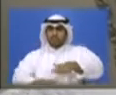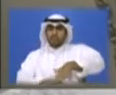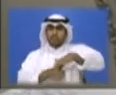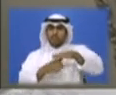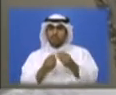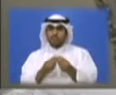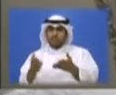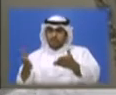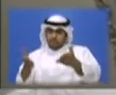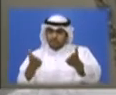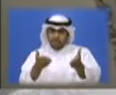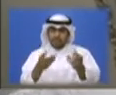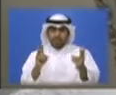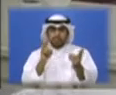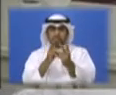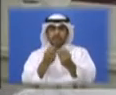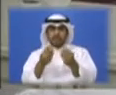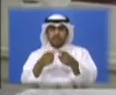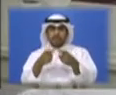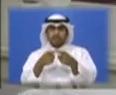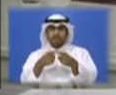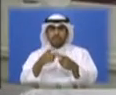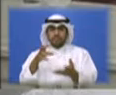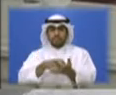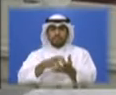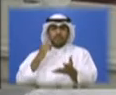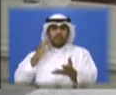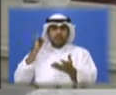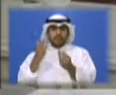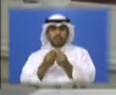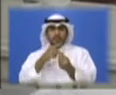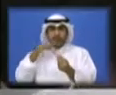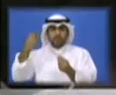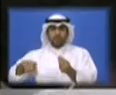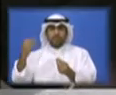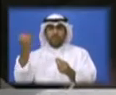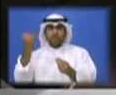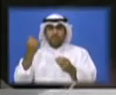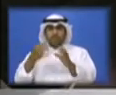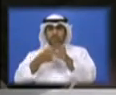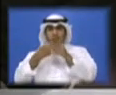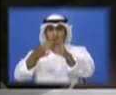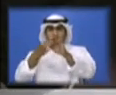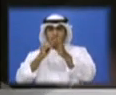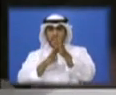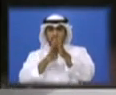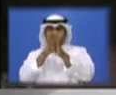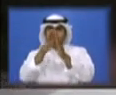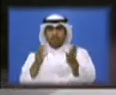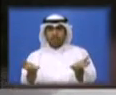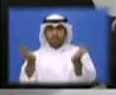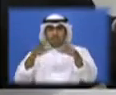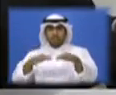مضي الجانبين العربي والروسي قدما في تطوير علاقاتهما المشتركة في مجال الأعمال والاستثمار والصحة والتعليم